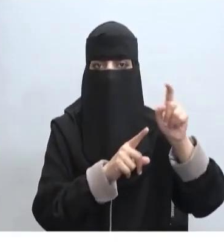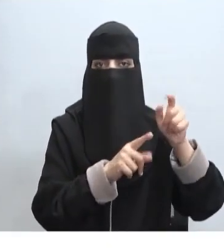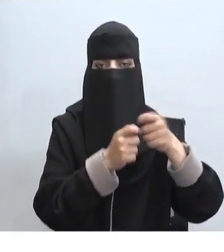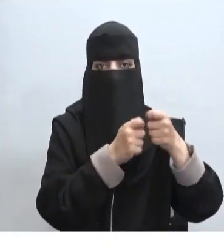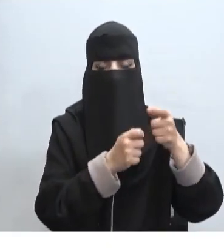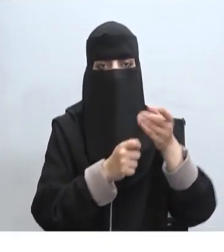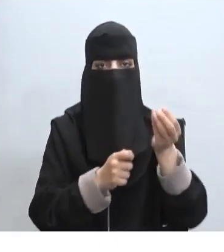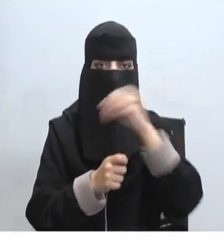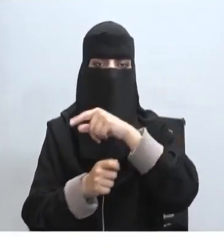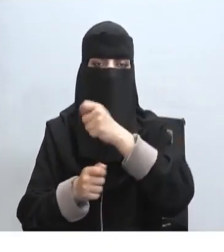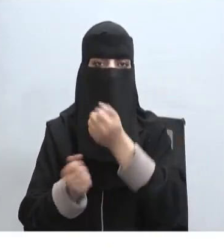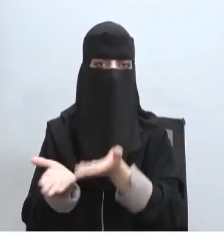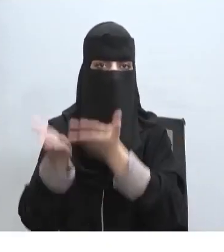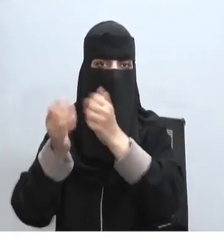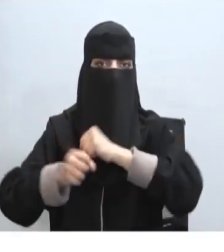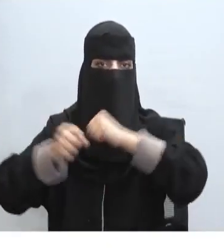سابقا